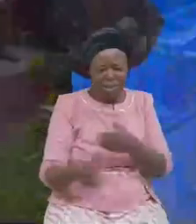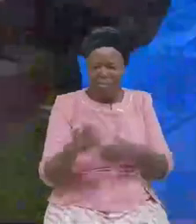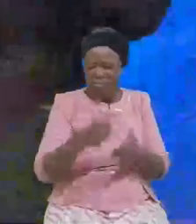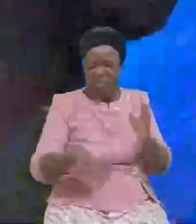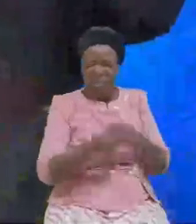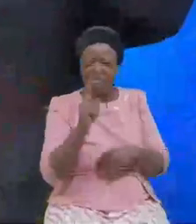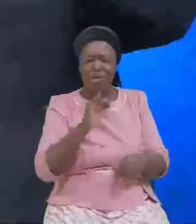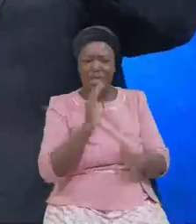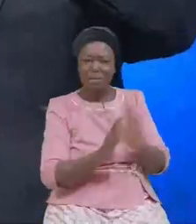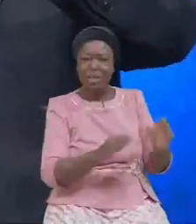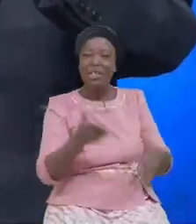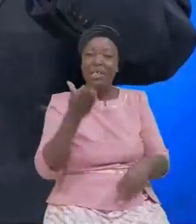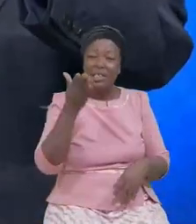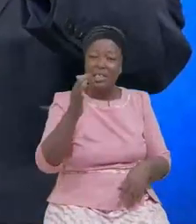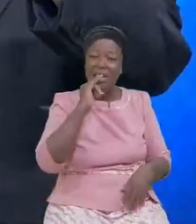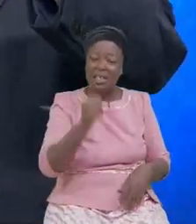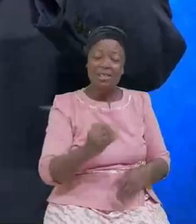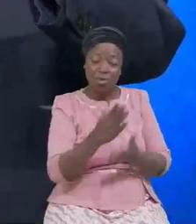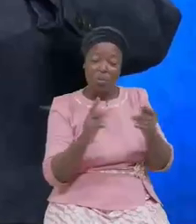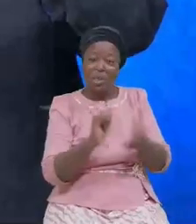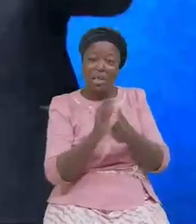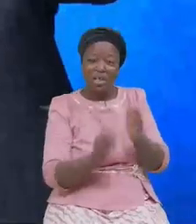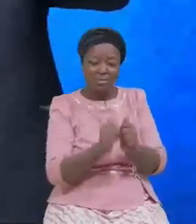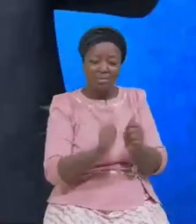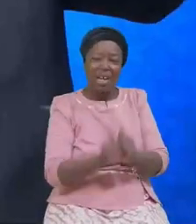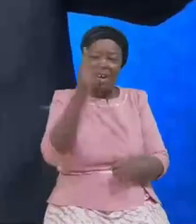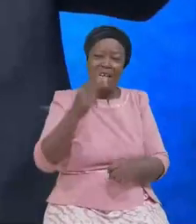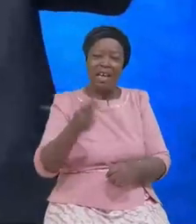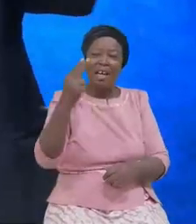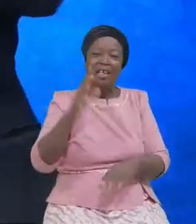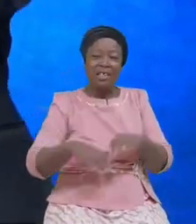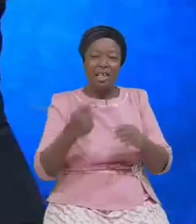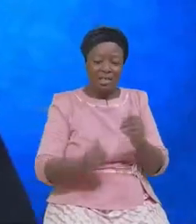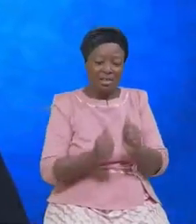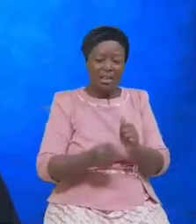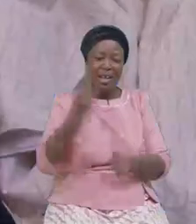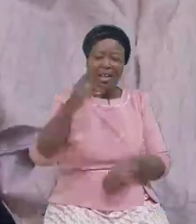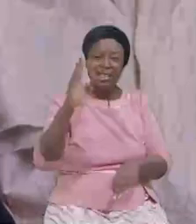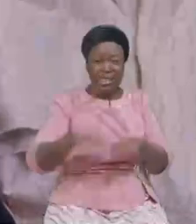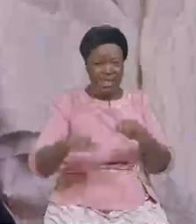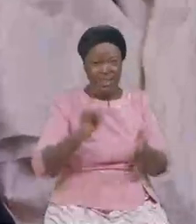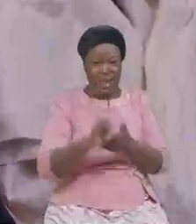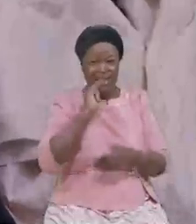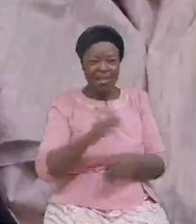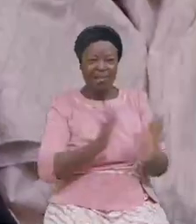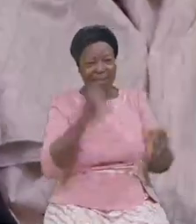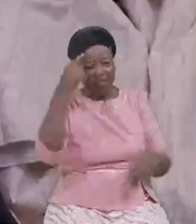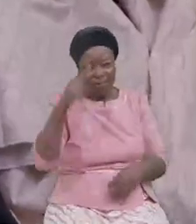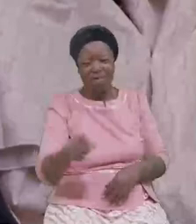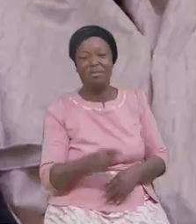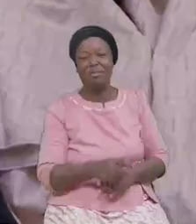a quelqu'un plus élevé que le plus élevé qui est en train de planifier pour toi. Et il dit dans le